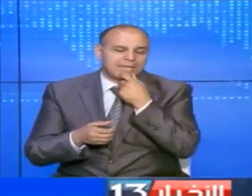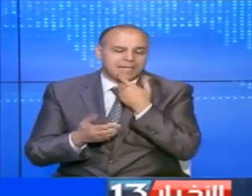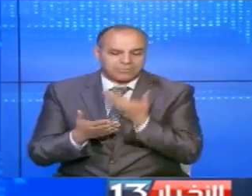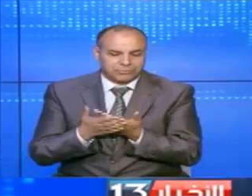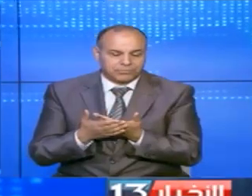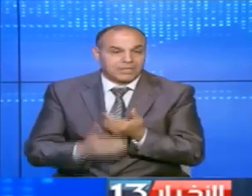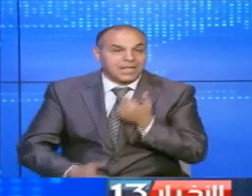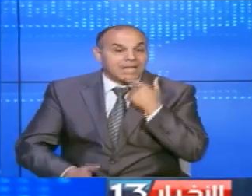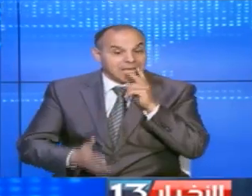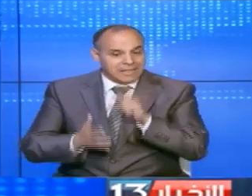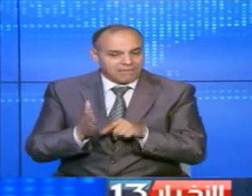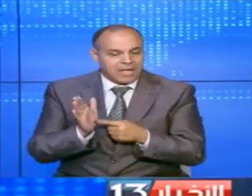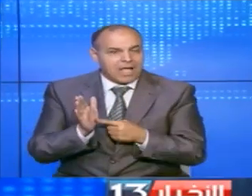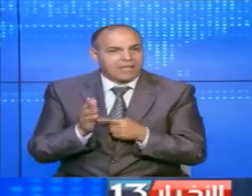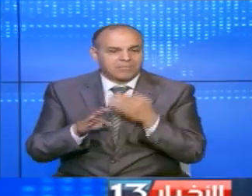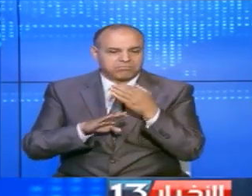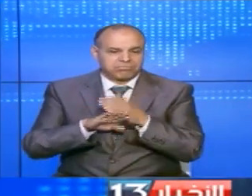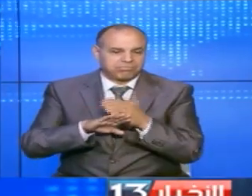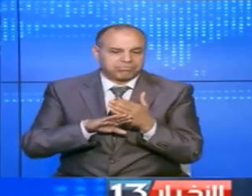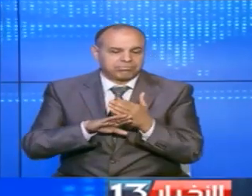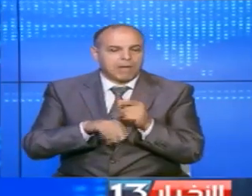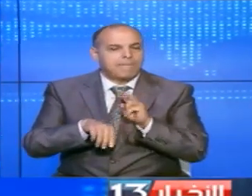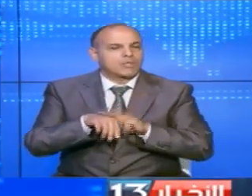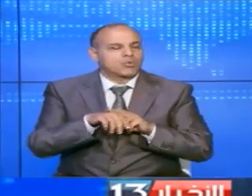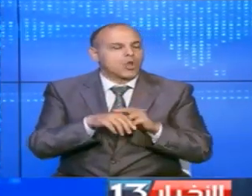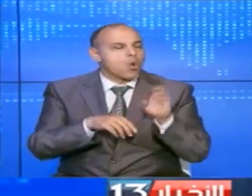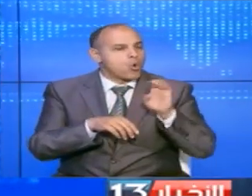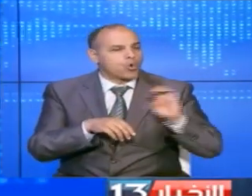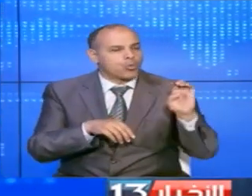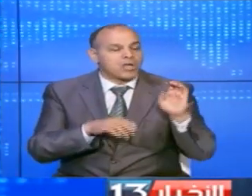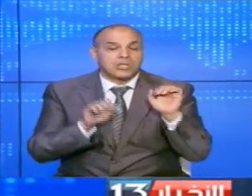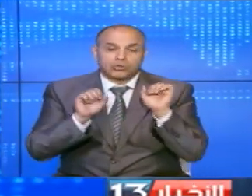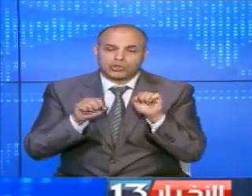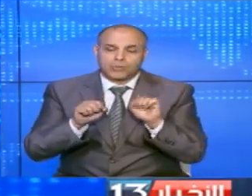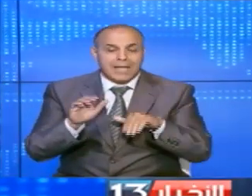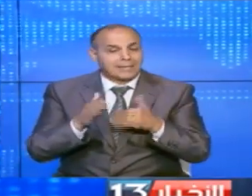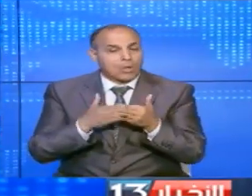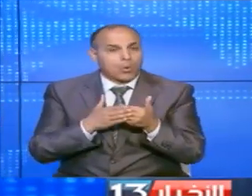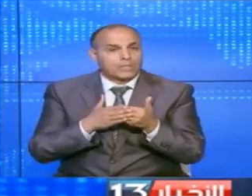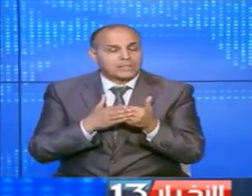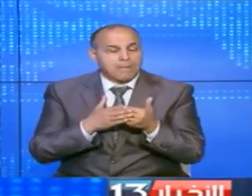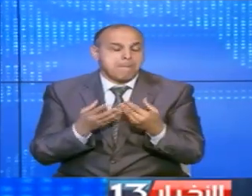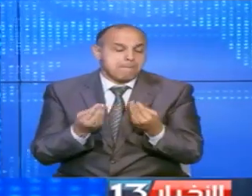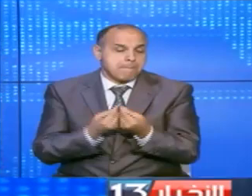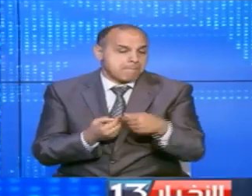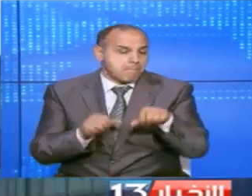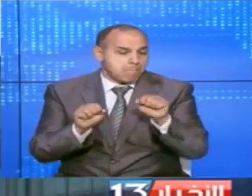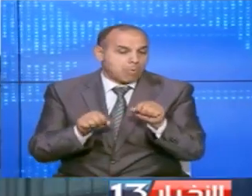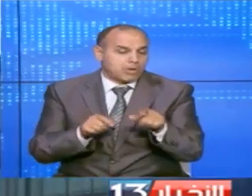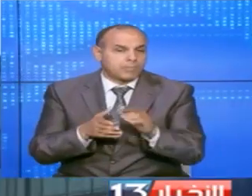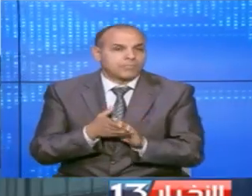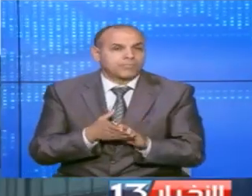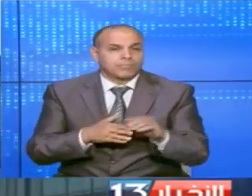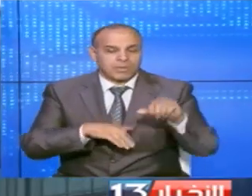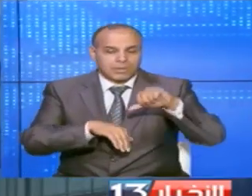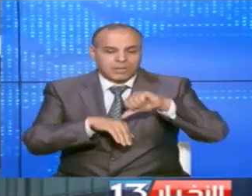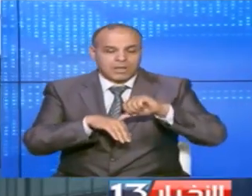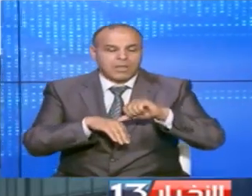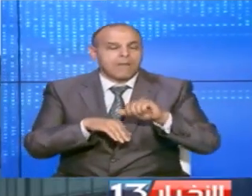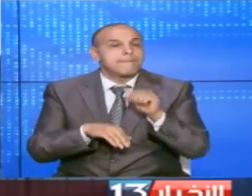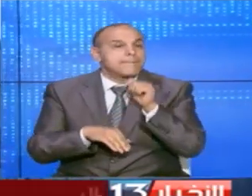اتفاق ينقسم القاده الاوروبيون بشان امكانيه التوصل اليها في العاصمه البلجيكيه